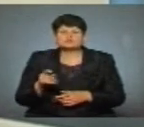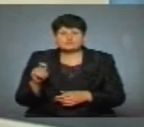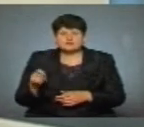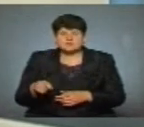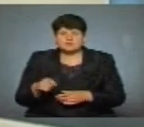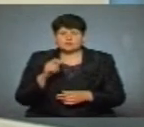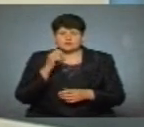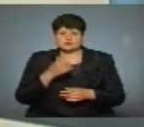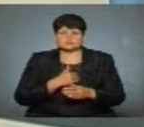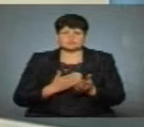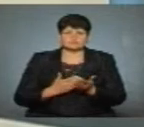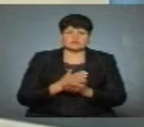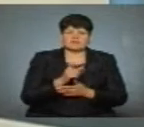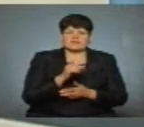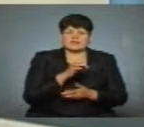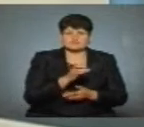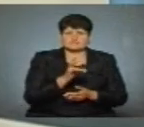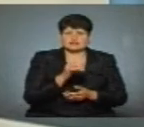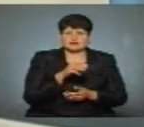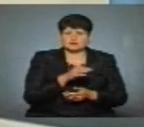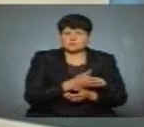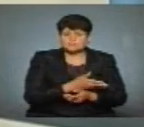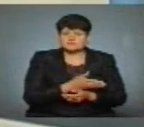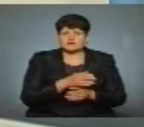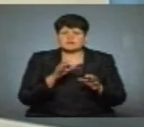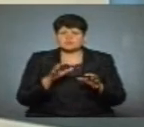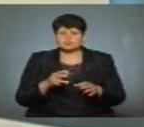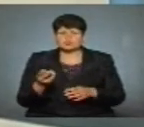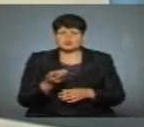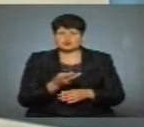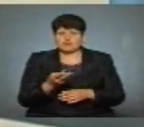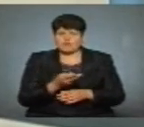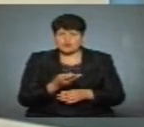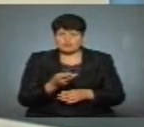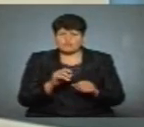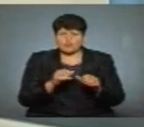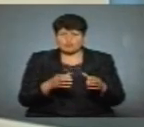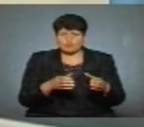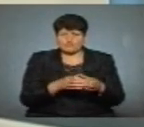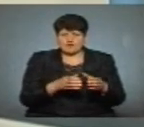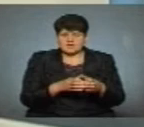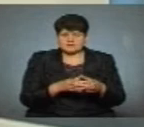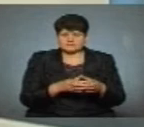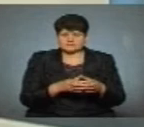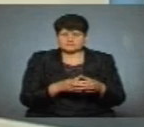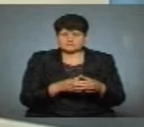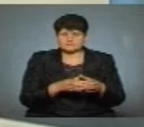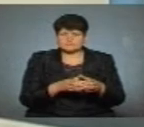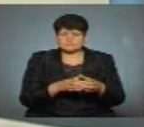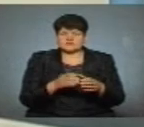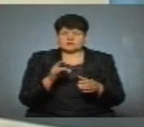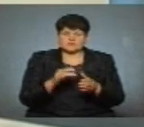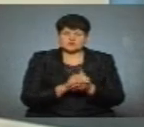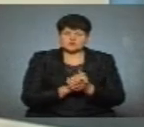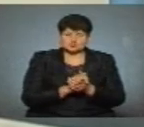курс до ЄС і НАТО. От. А згідно статутів цих двох формувань, чи Європейського Союзу,